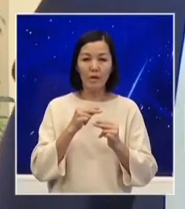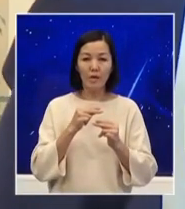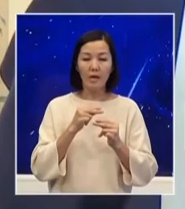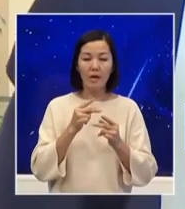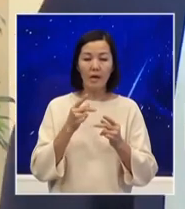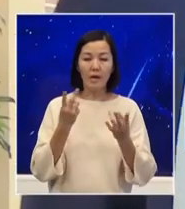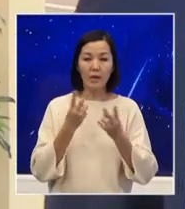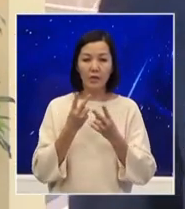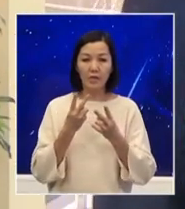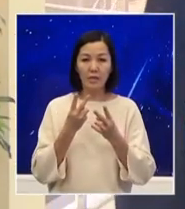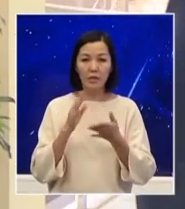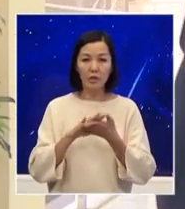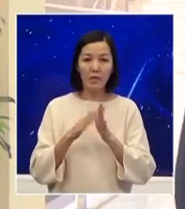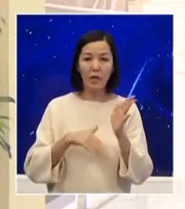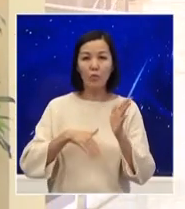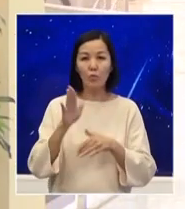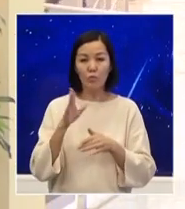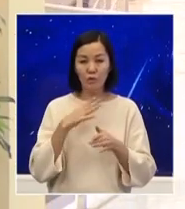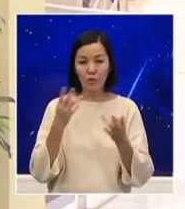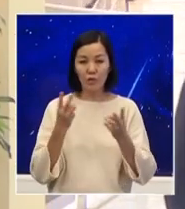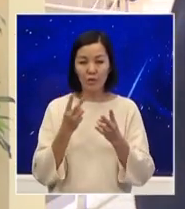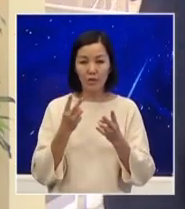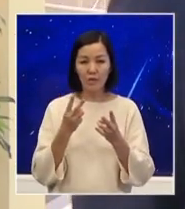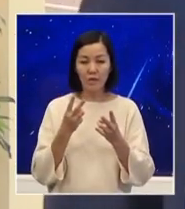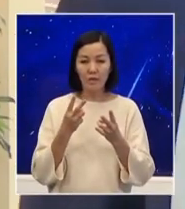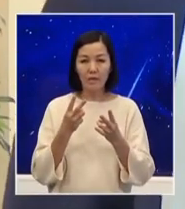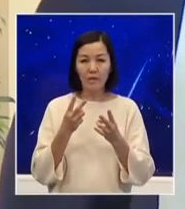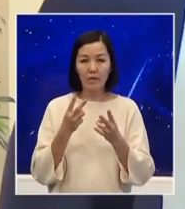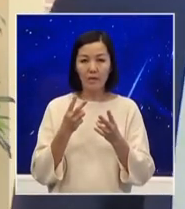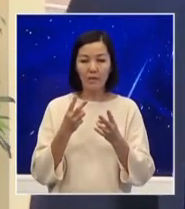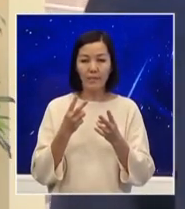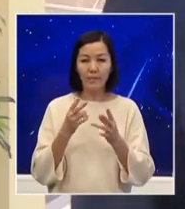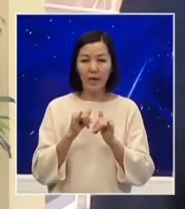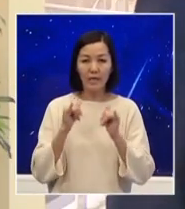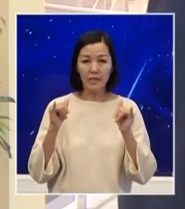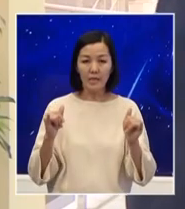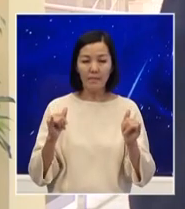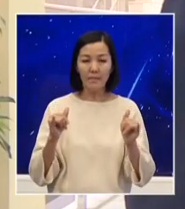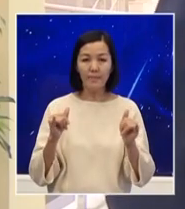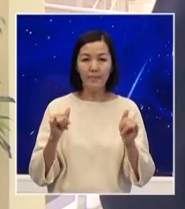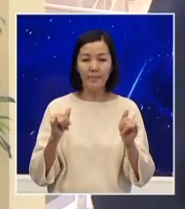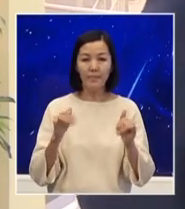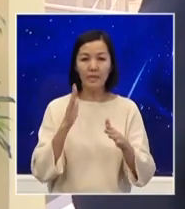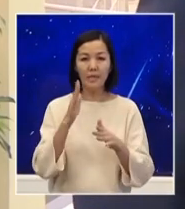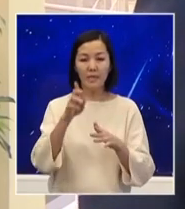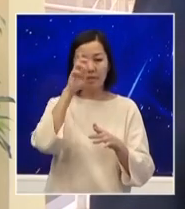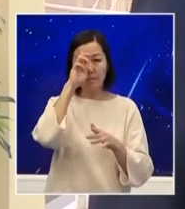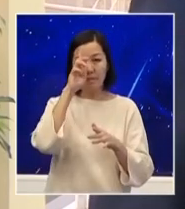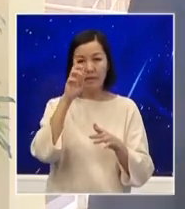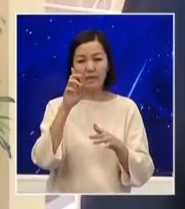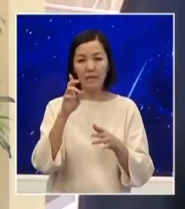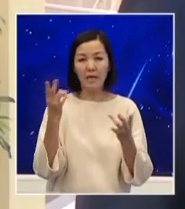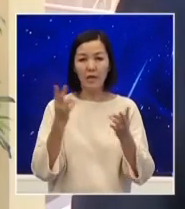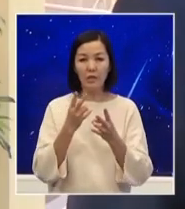тиісті жағдай жасап, солардың жаңағы өнімділігін арттырып, келешекте мемлекетімізді